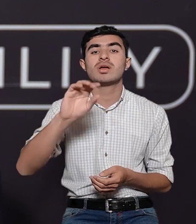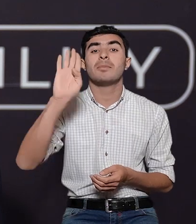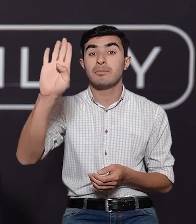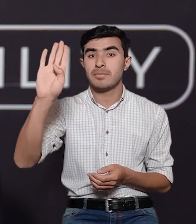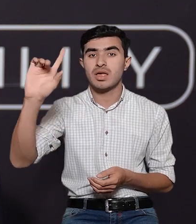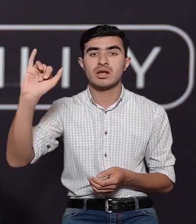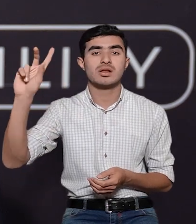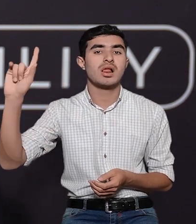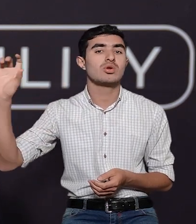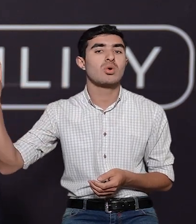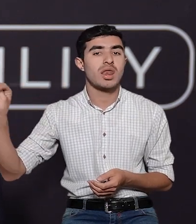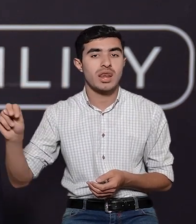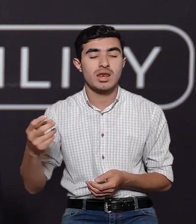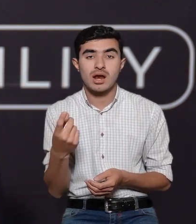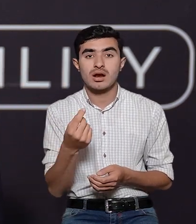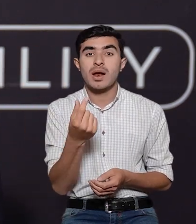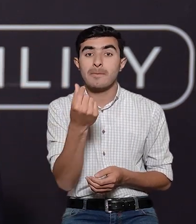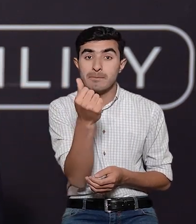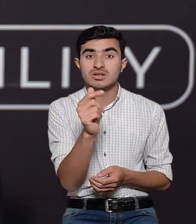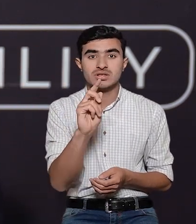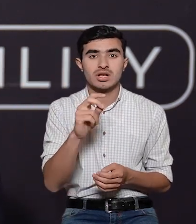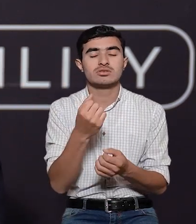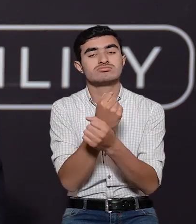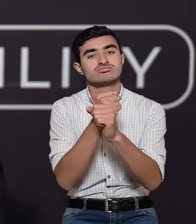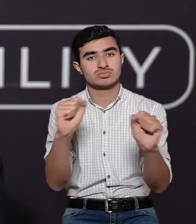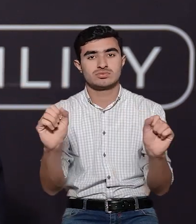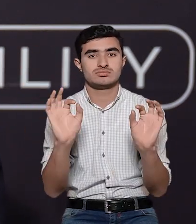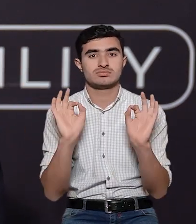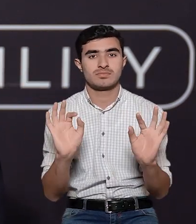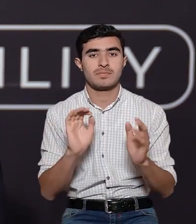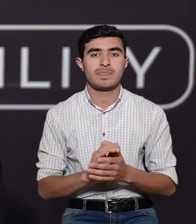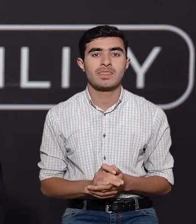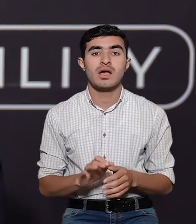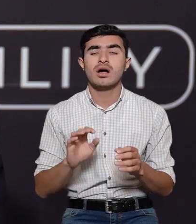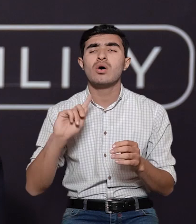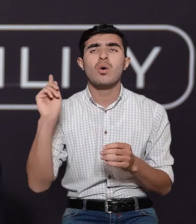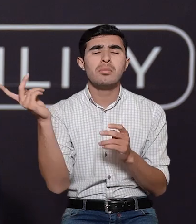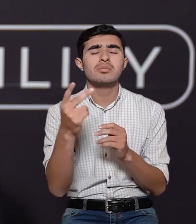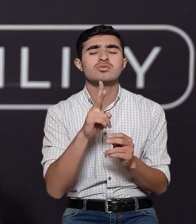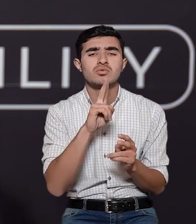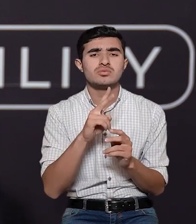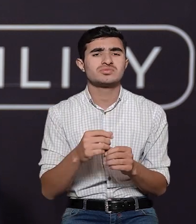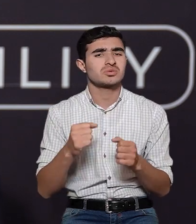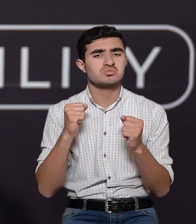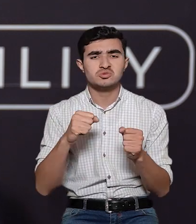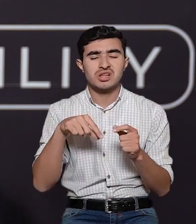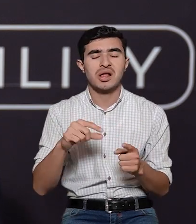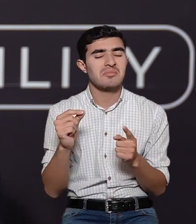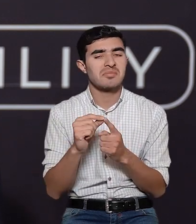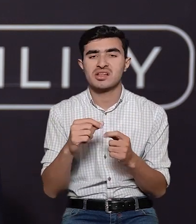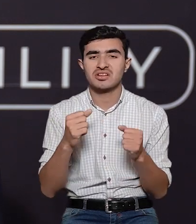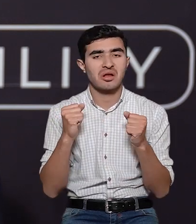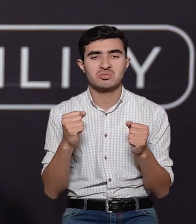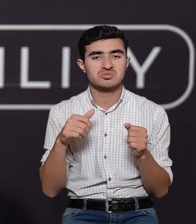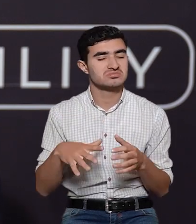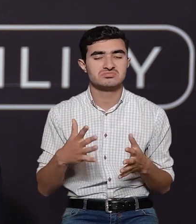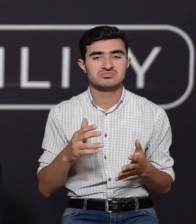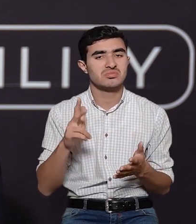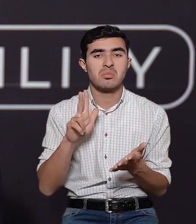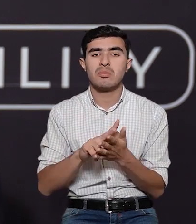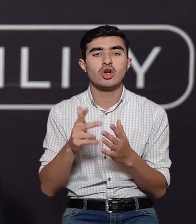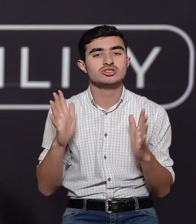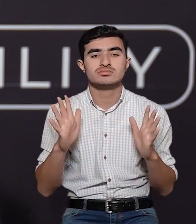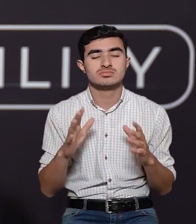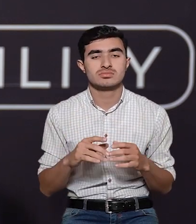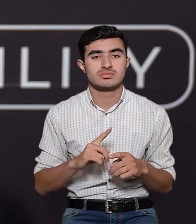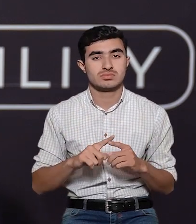میں یہی سوچتا تھا کہ ہر کوئی کہتا تھا یہ ممکن نہیں پاکستان کے اندر ایسی سروسز بنانا، یہ تو صرف امریکہ یا یورپ کی بات